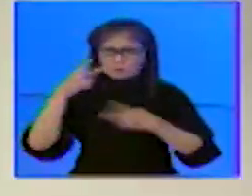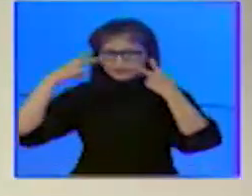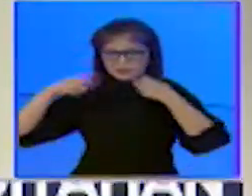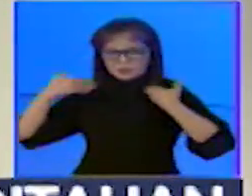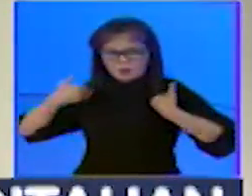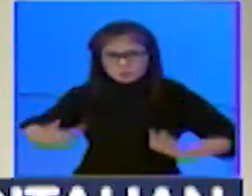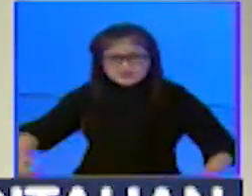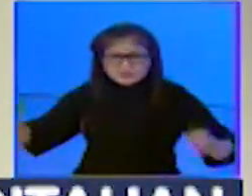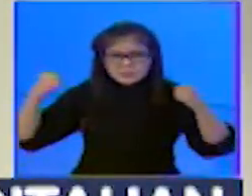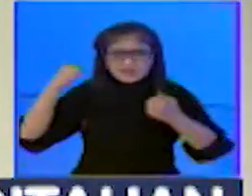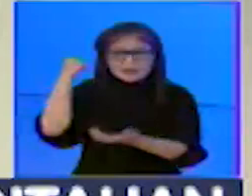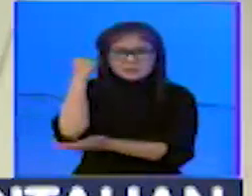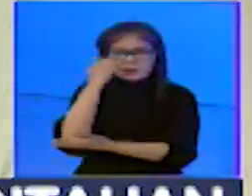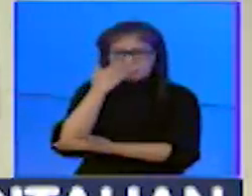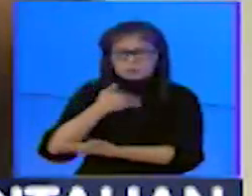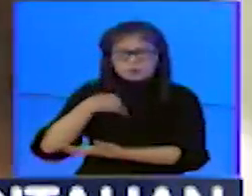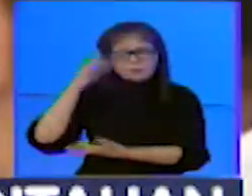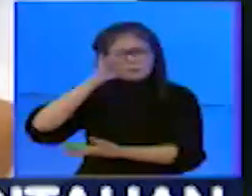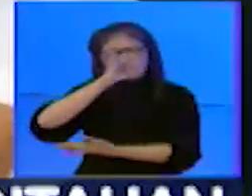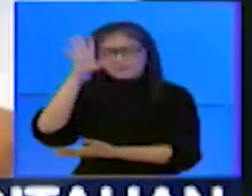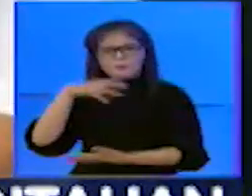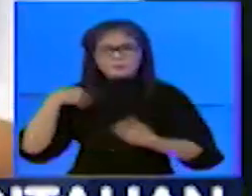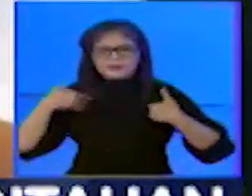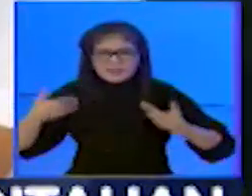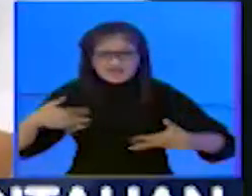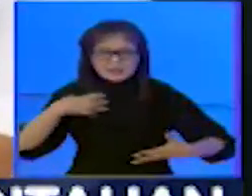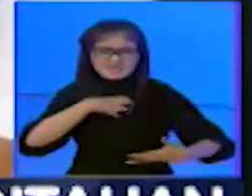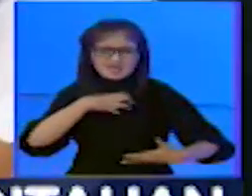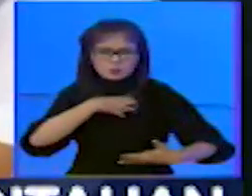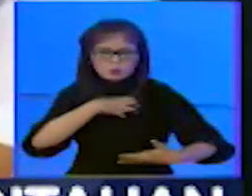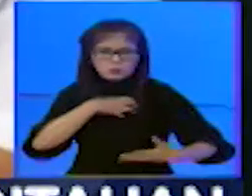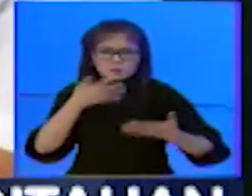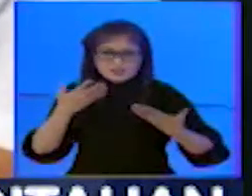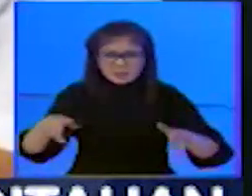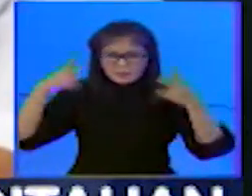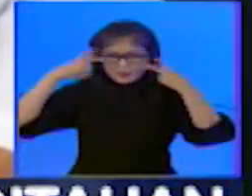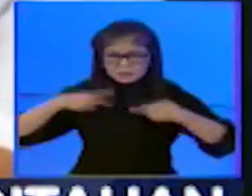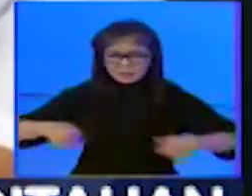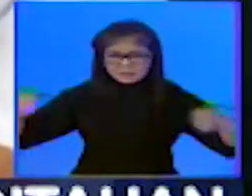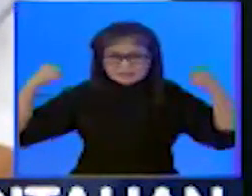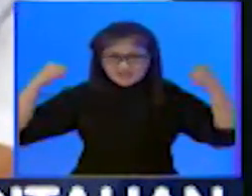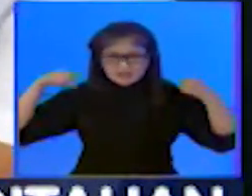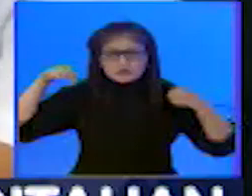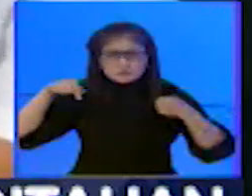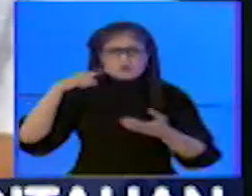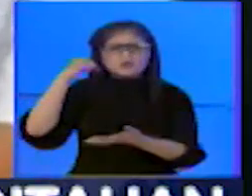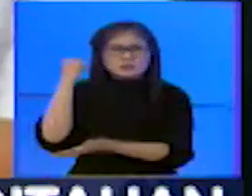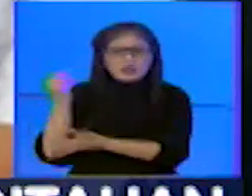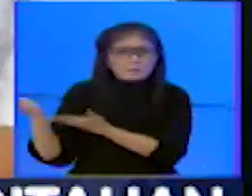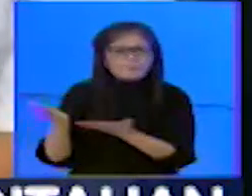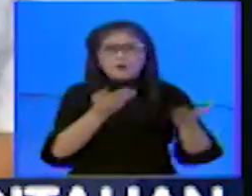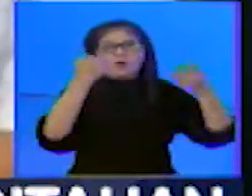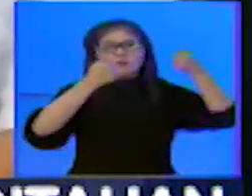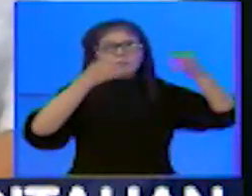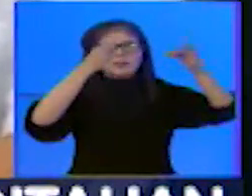karena memiliki riwayat penyakit jantung usai diperiksa kondisi kesehatannya tersangka yang akan dibawa ke mobil tahanan meminta